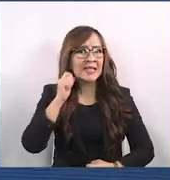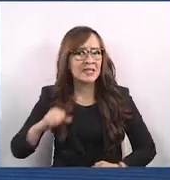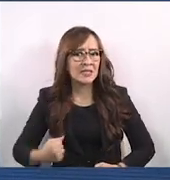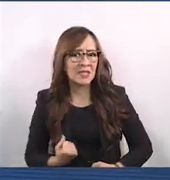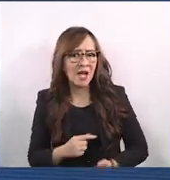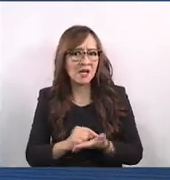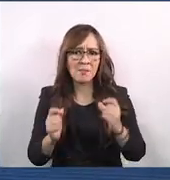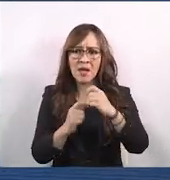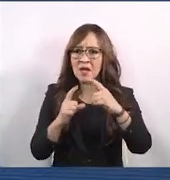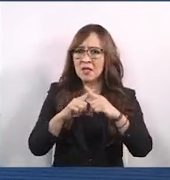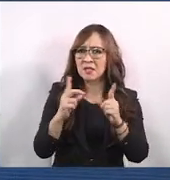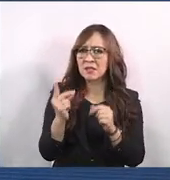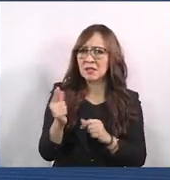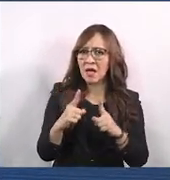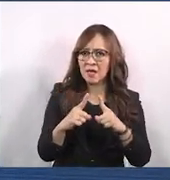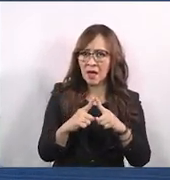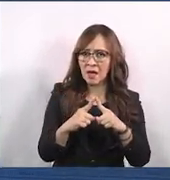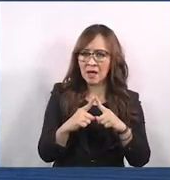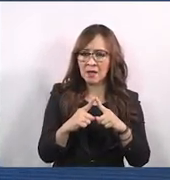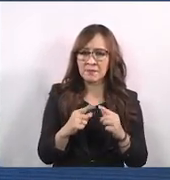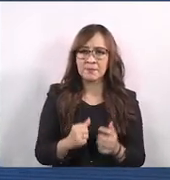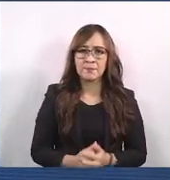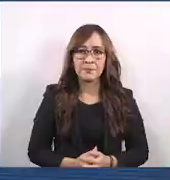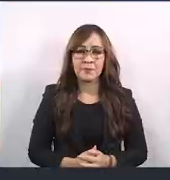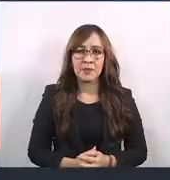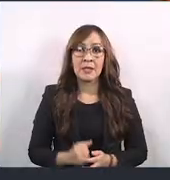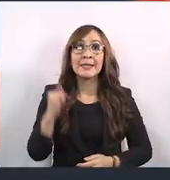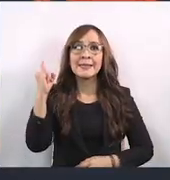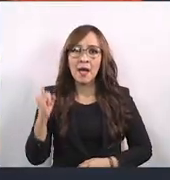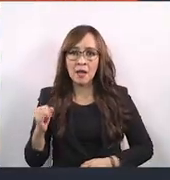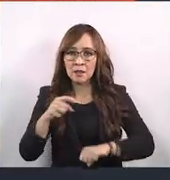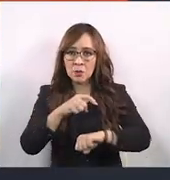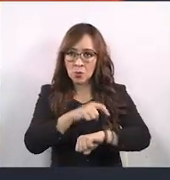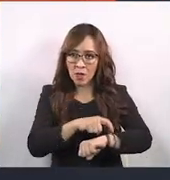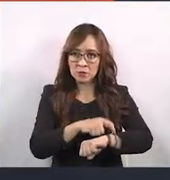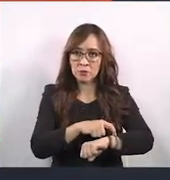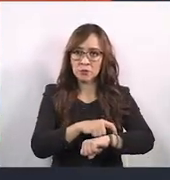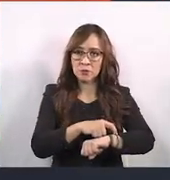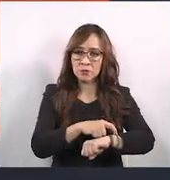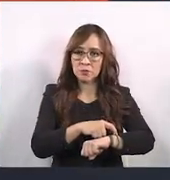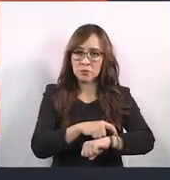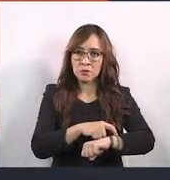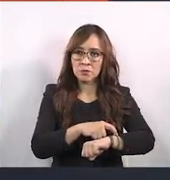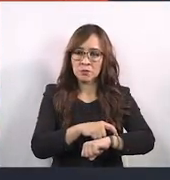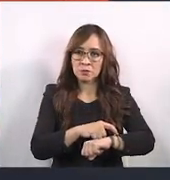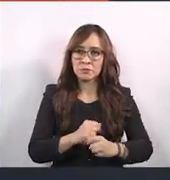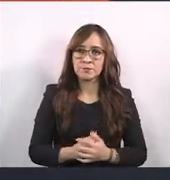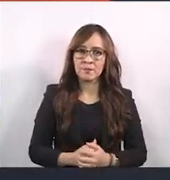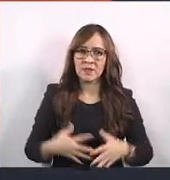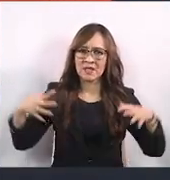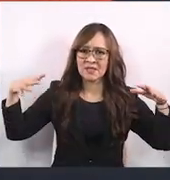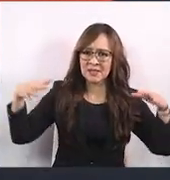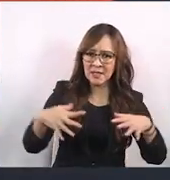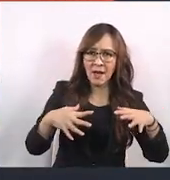menganjurkannya untuk mengambil hagar pembantunya ndak di akhir zaman Hai